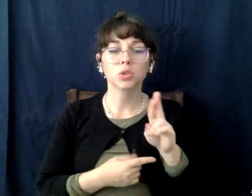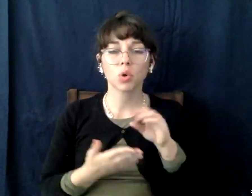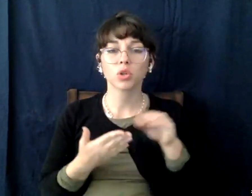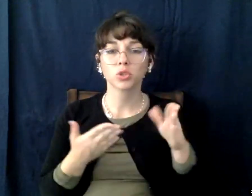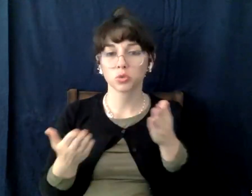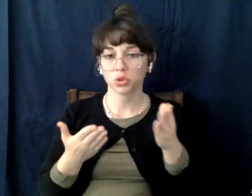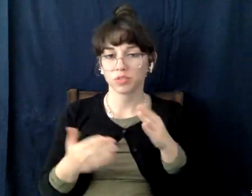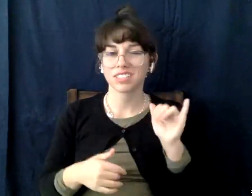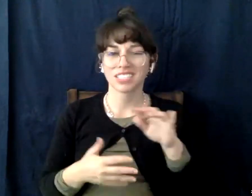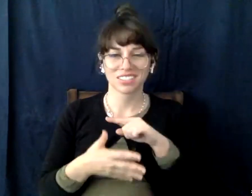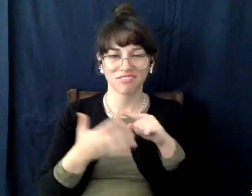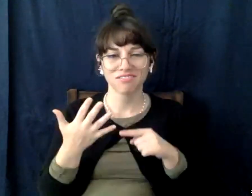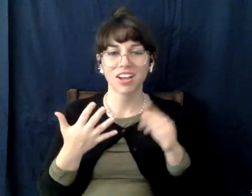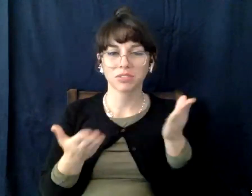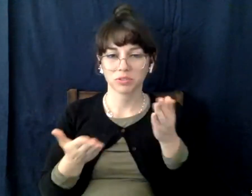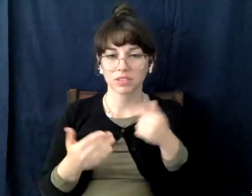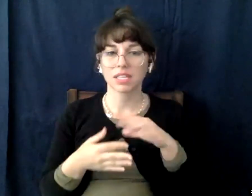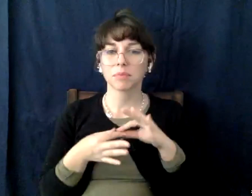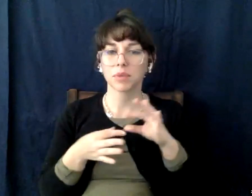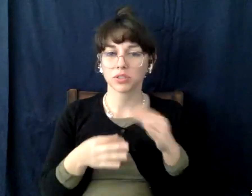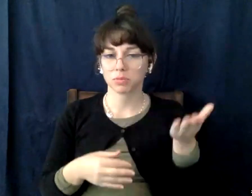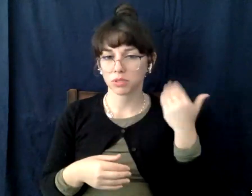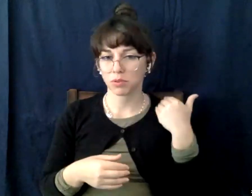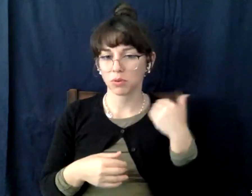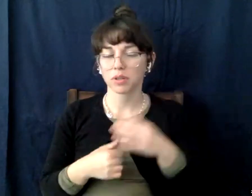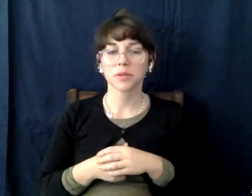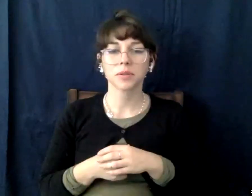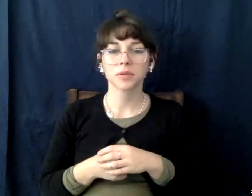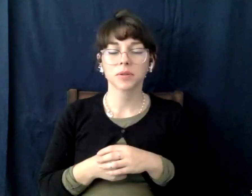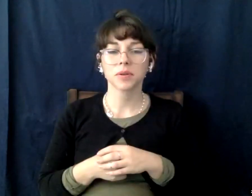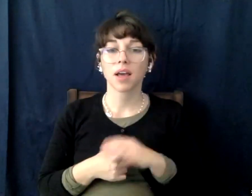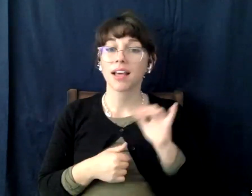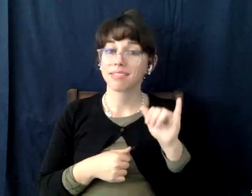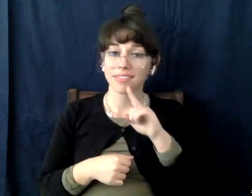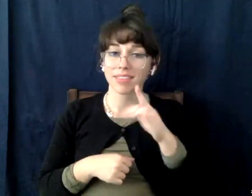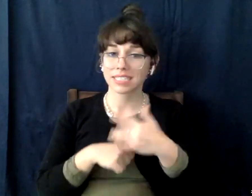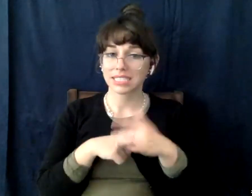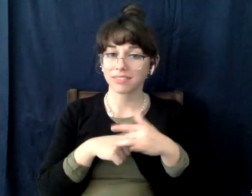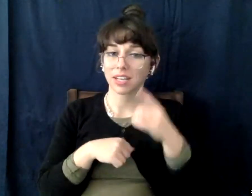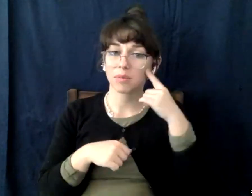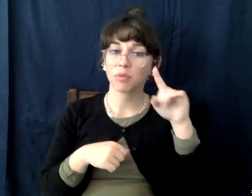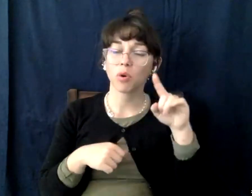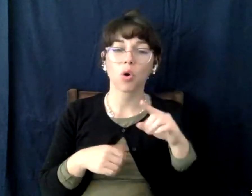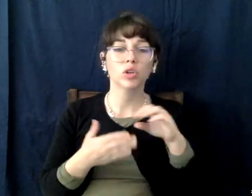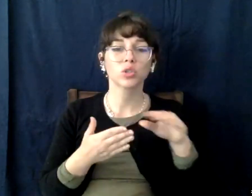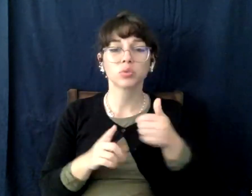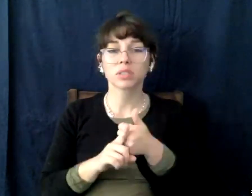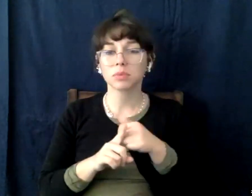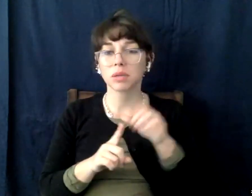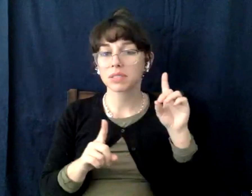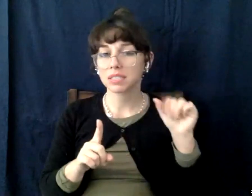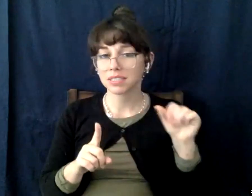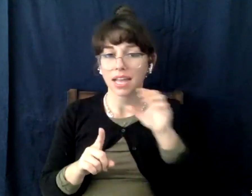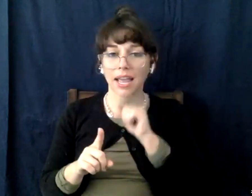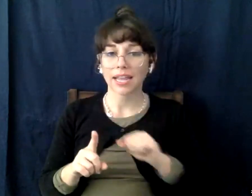services that I mentioned earlier. And that is available to students with disabilities